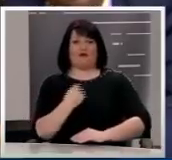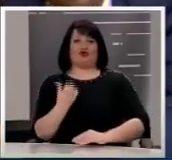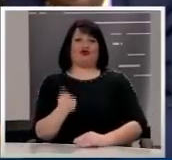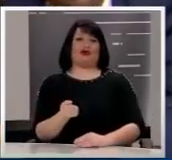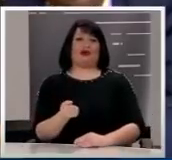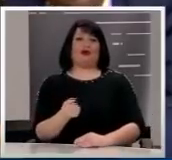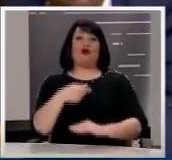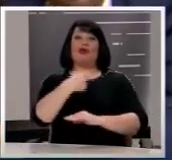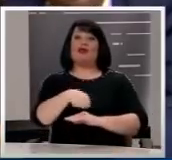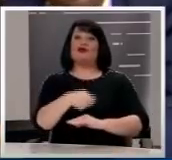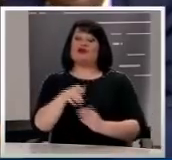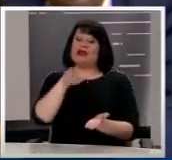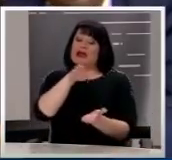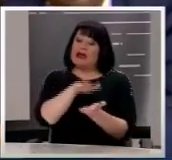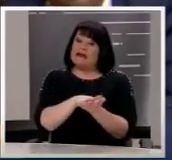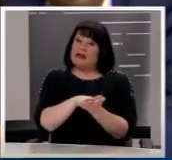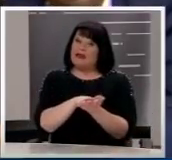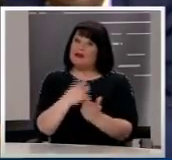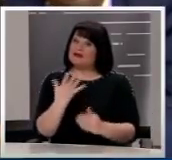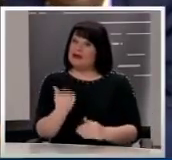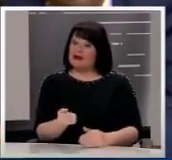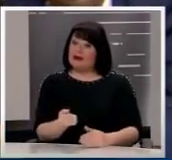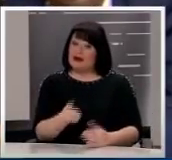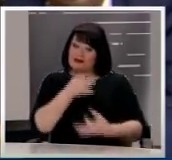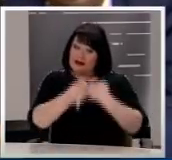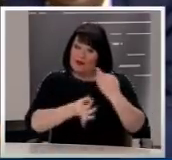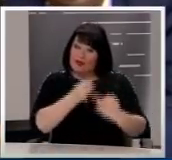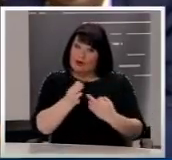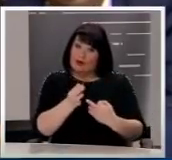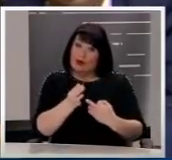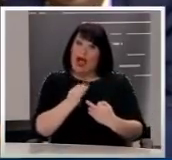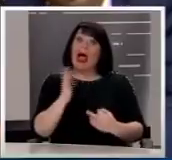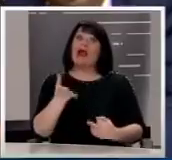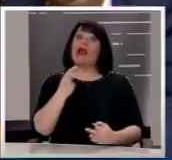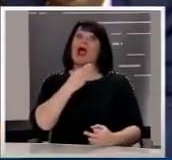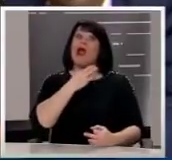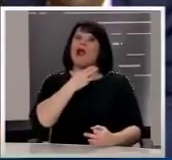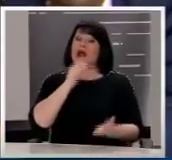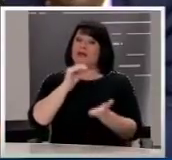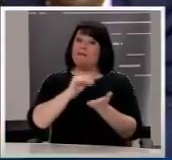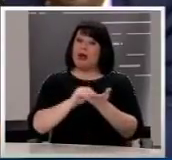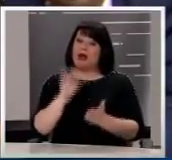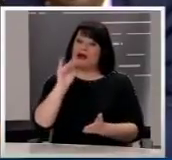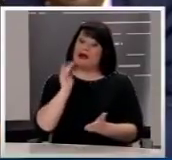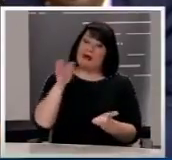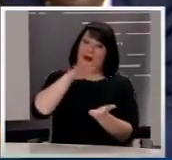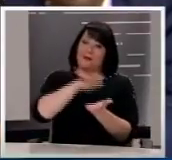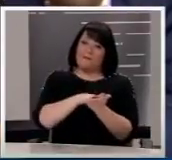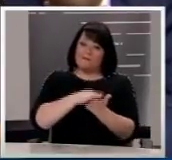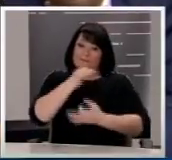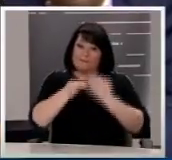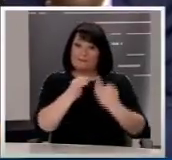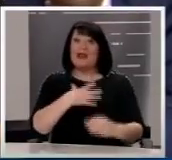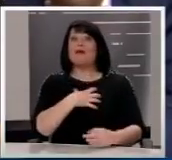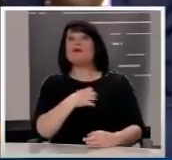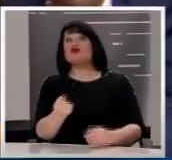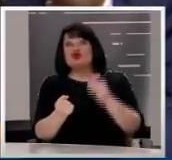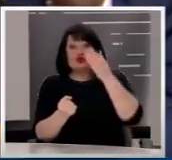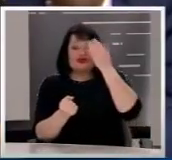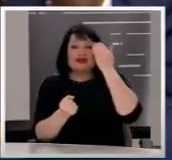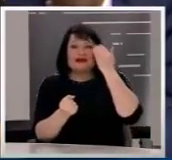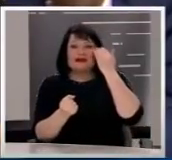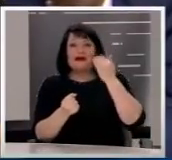δικαιοσύνη έχει τις καταθέσεις τους, ενδεχομένως αν χρειαστεί θα τους ξαναεξετάσει και πρέπει να έχετε εμπιστοσύνη ότι την αξιοπιστία